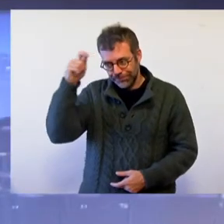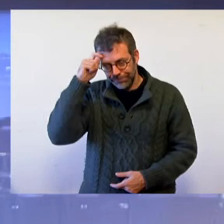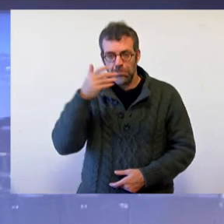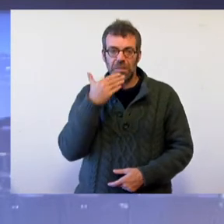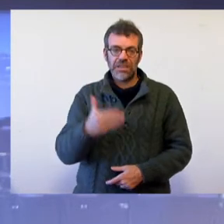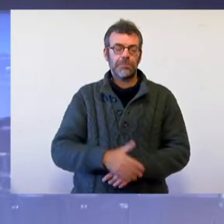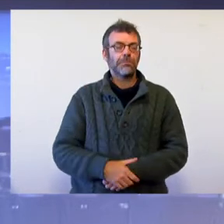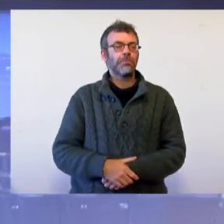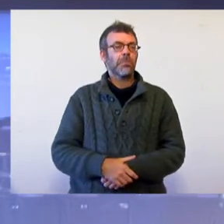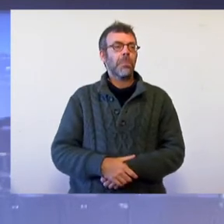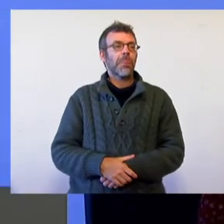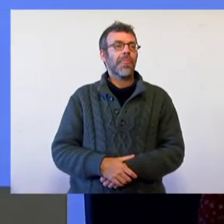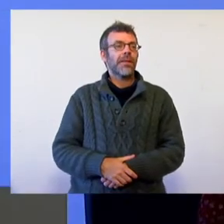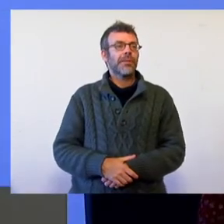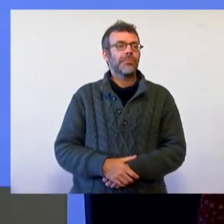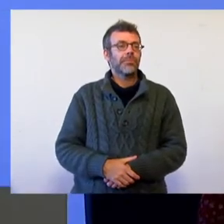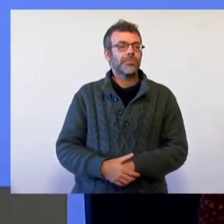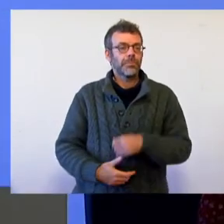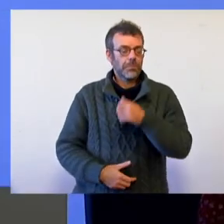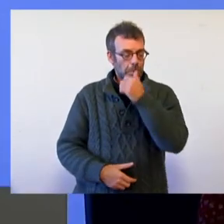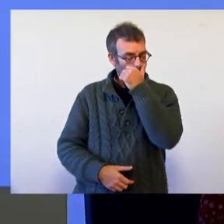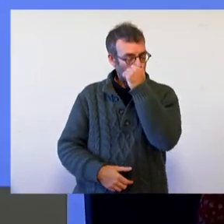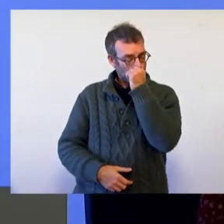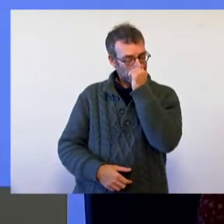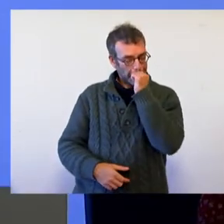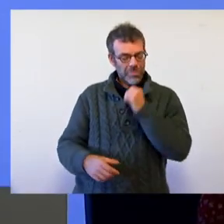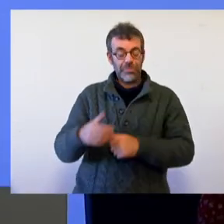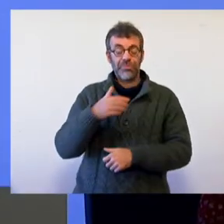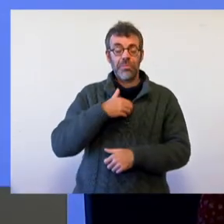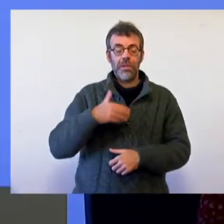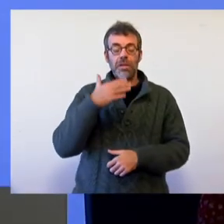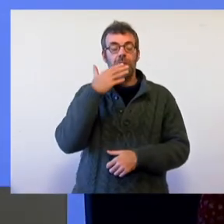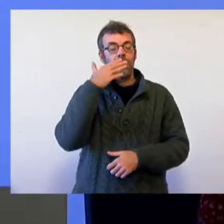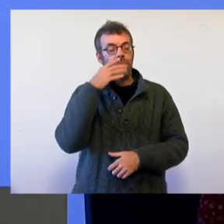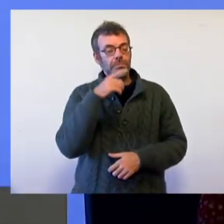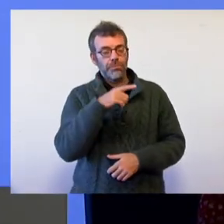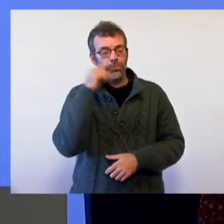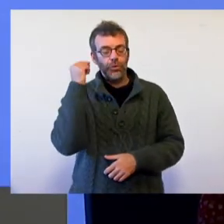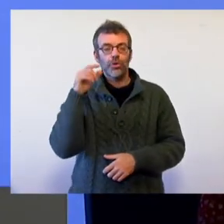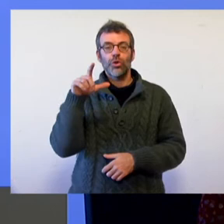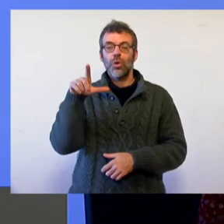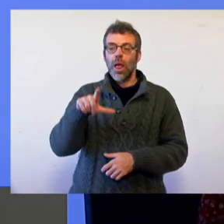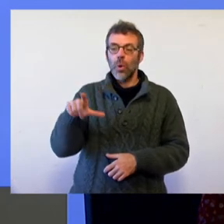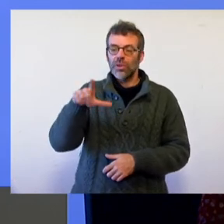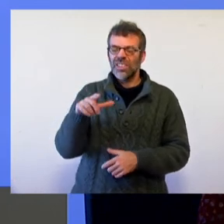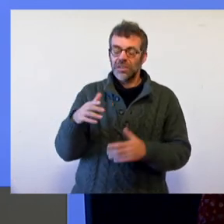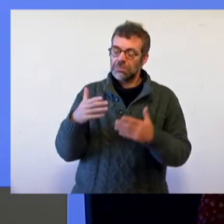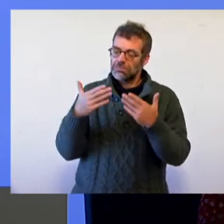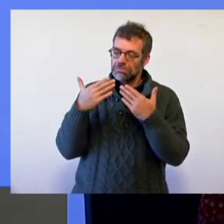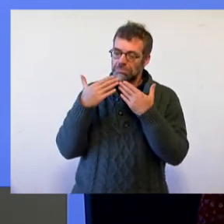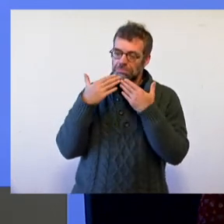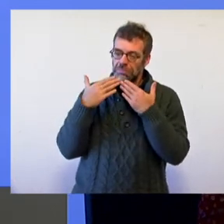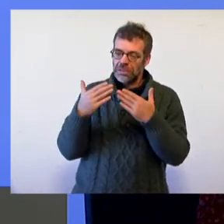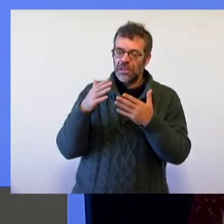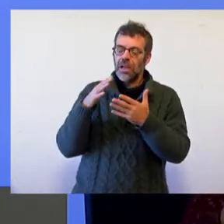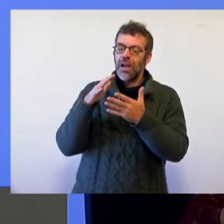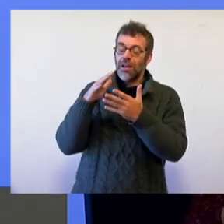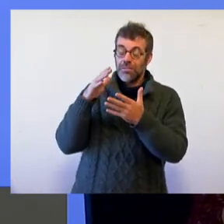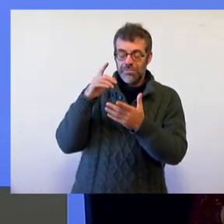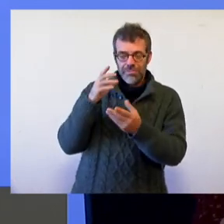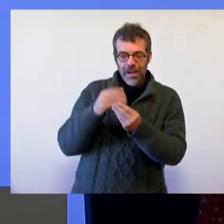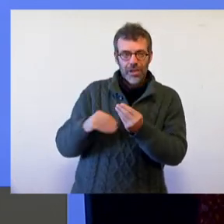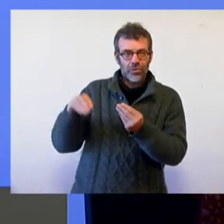Monsieur Laoukiri, sur à la fois votre travail, les mots que vous avez eu pour les acteurs associatifs, deux petites